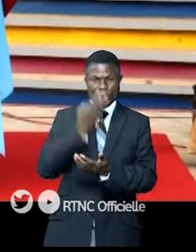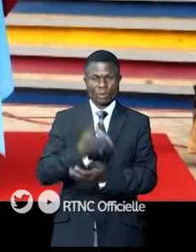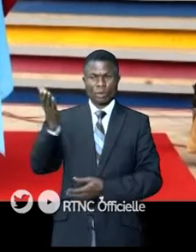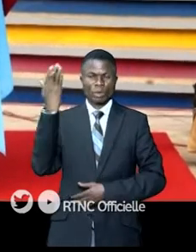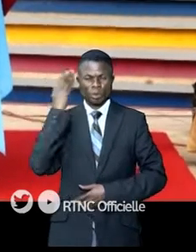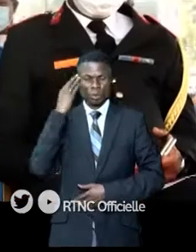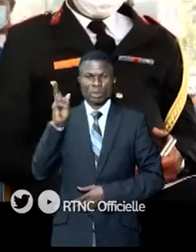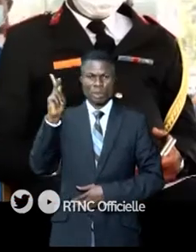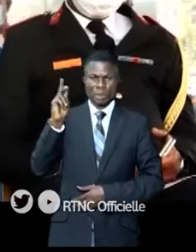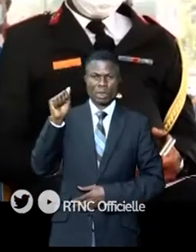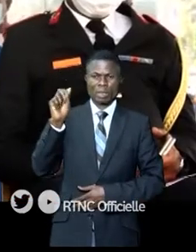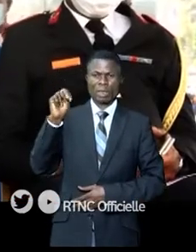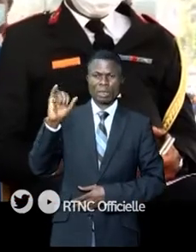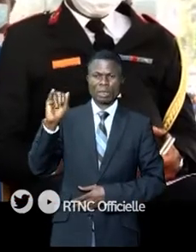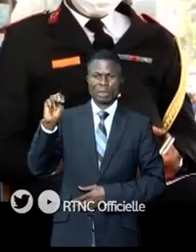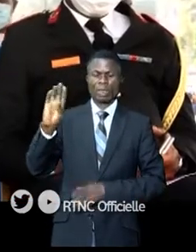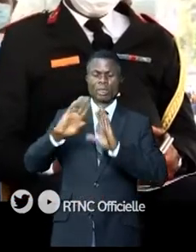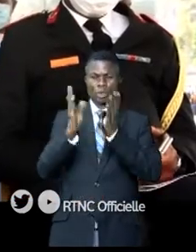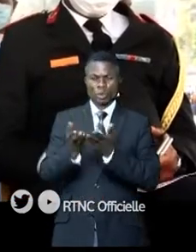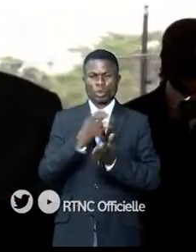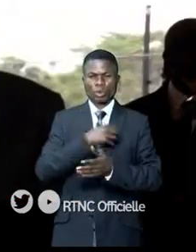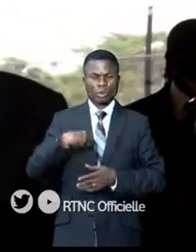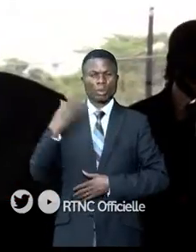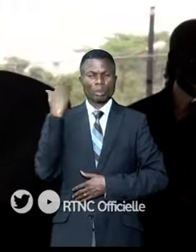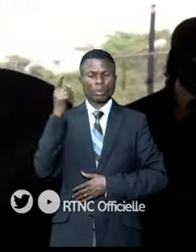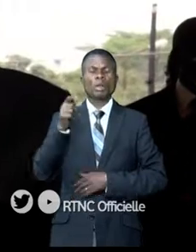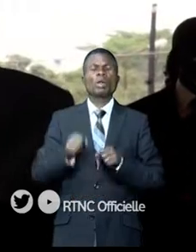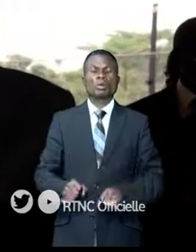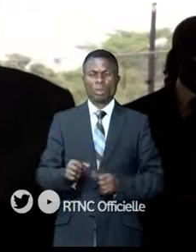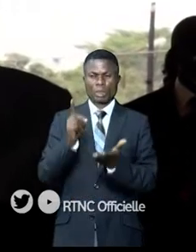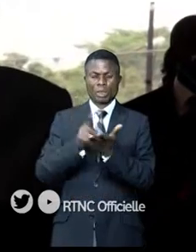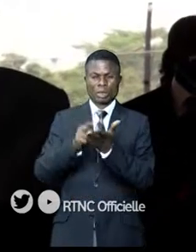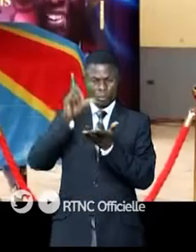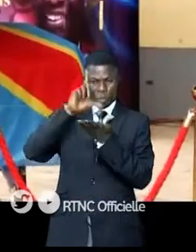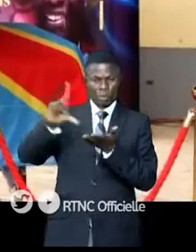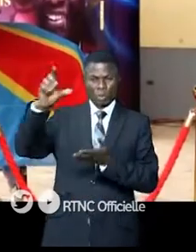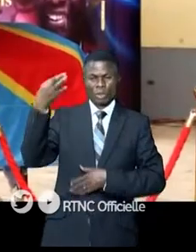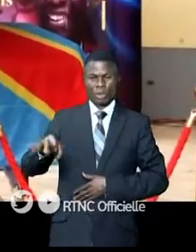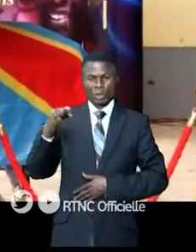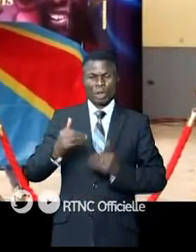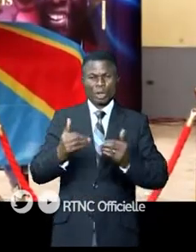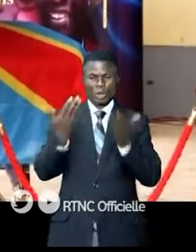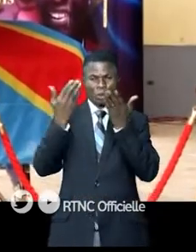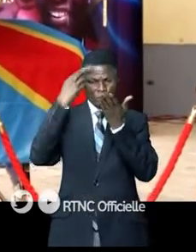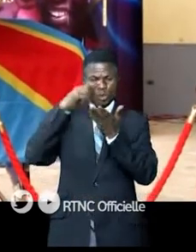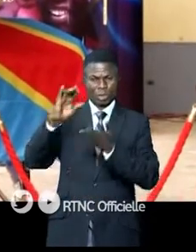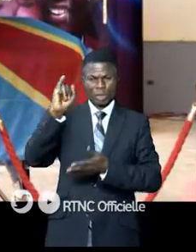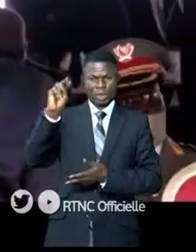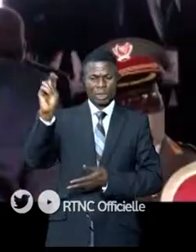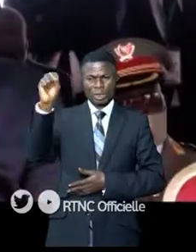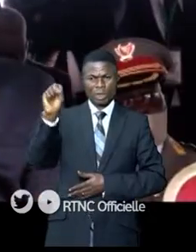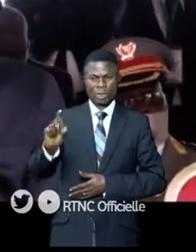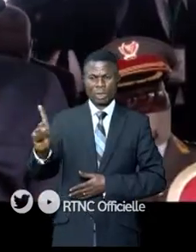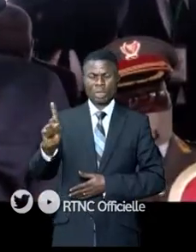et d'Entumba Thérèse, tous décédés. Diplômé des humanités littéraires, il a parachevé ses études à l'UNASA campus